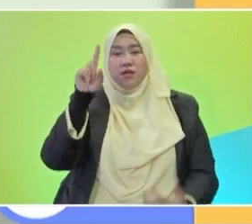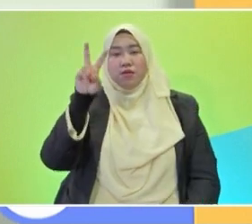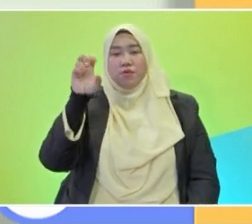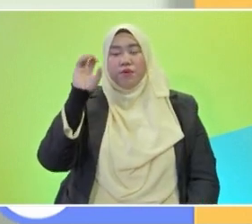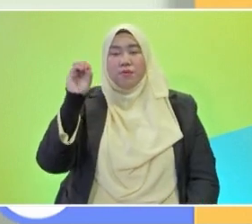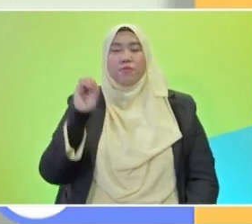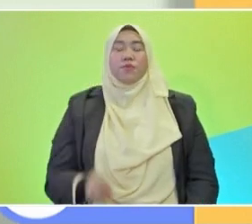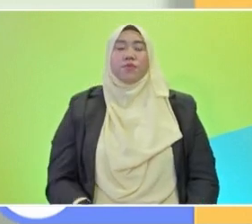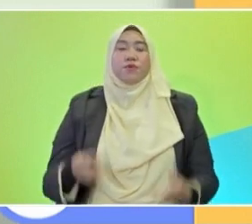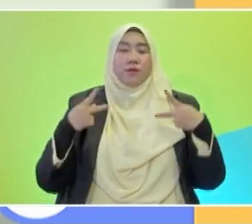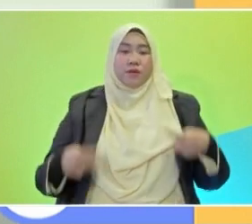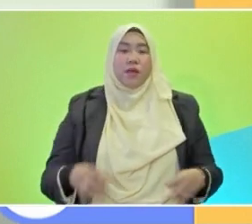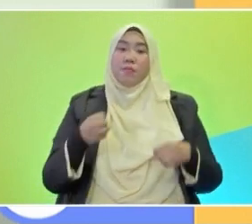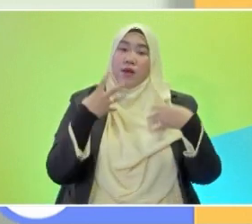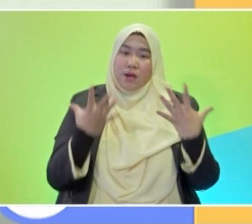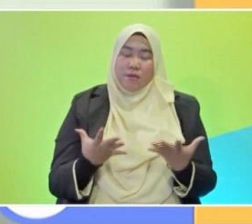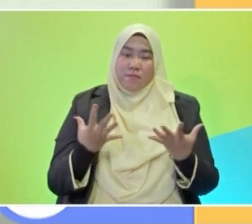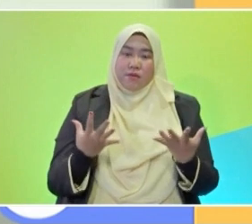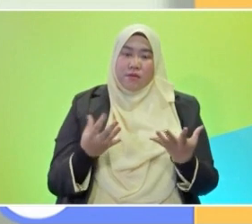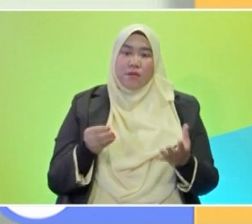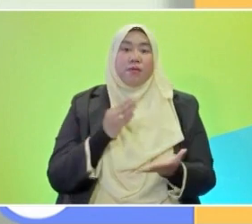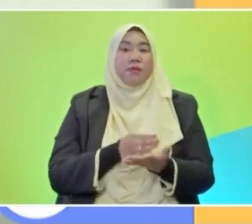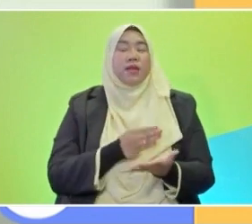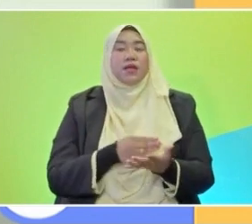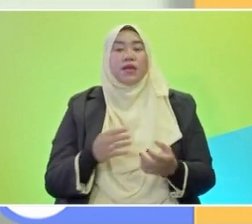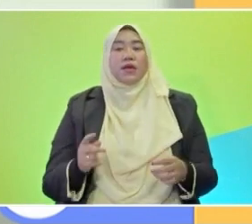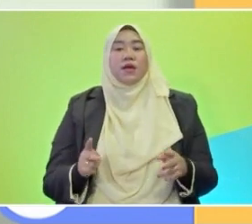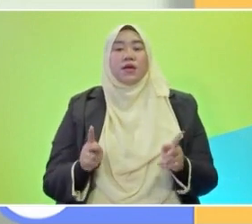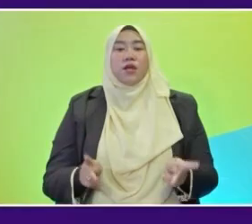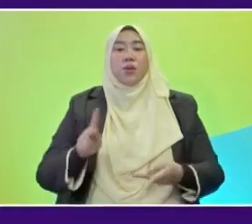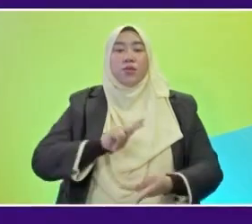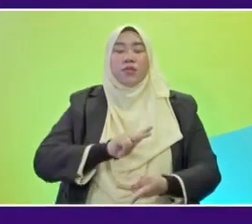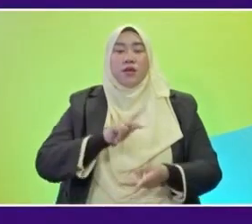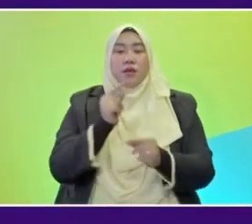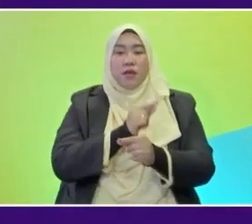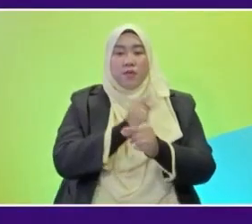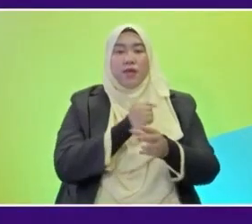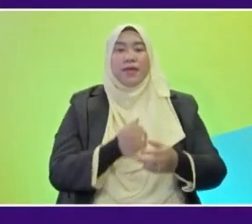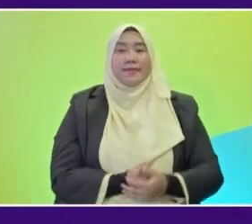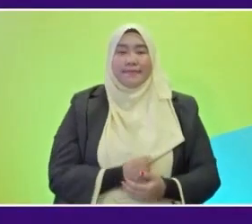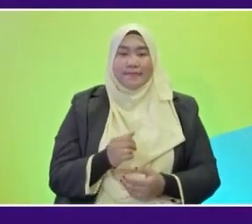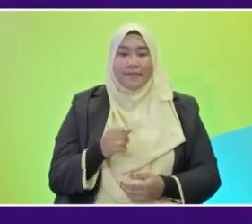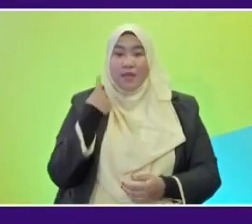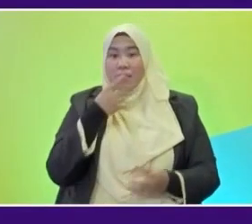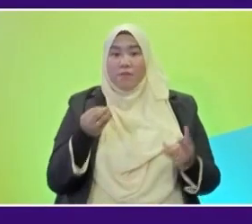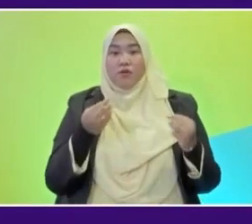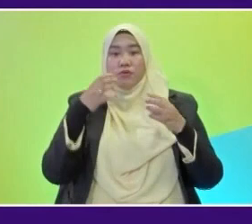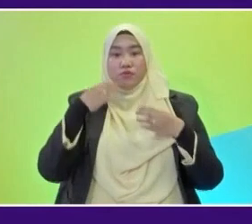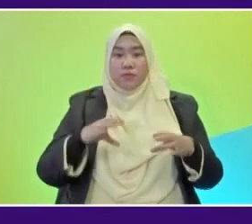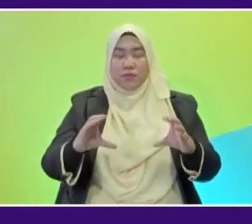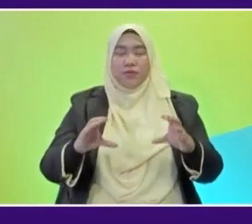berapakah bilangan kotak yang digunakan Oke saya pernah coba Oke dari